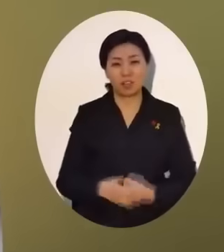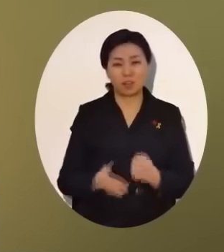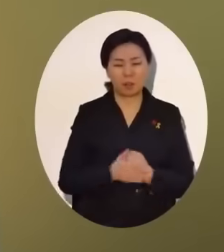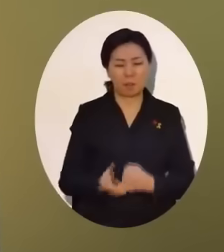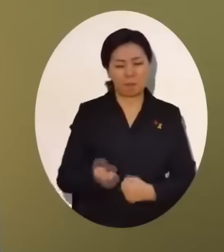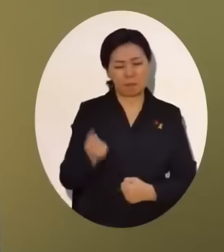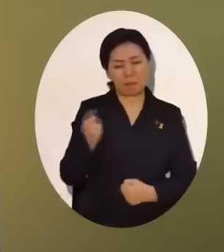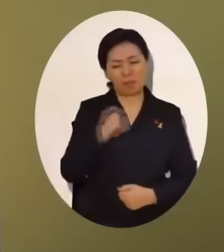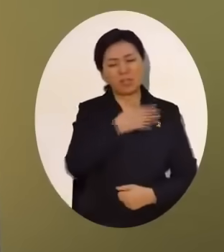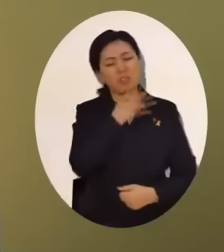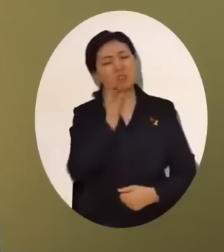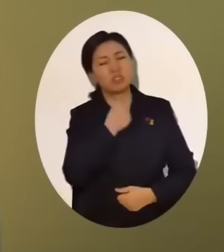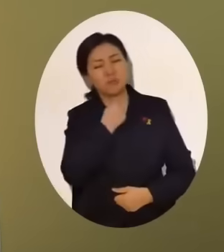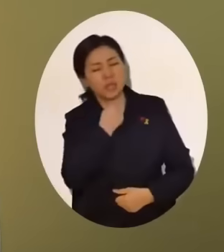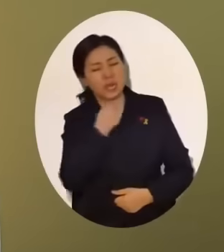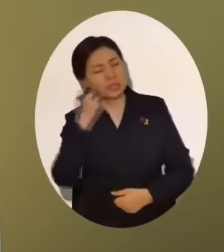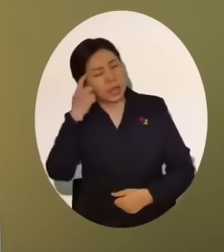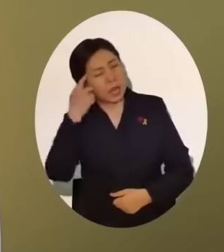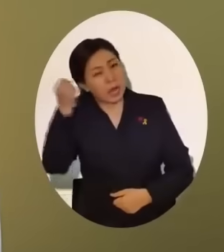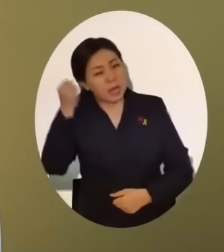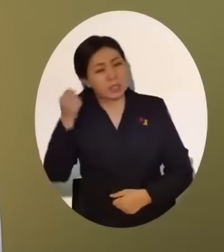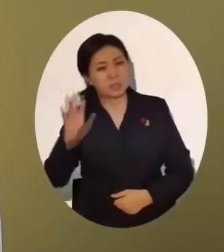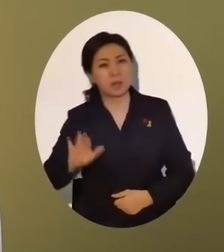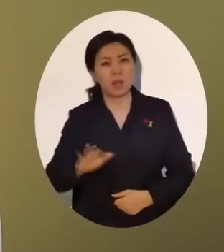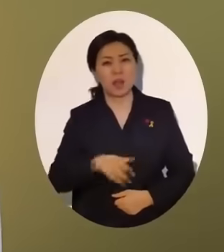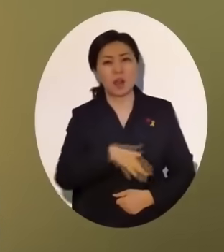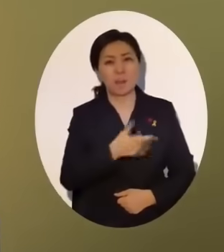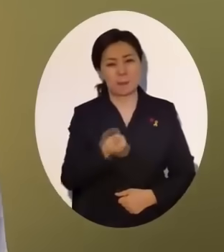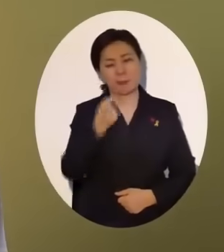또 빨리 늙어지는 것도 아니야.